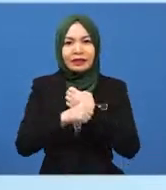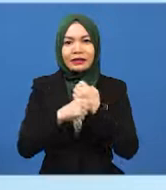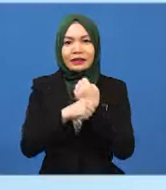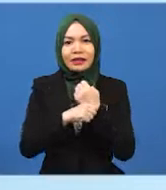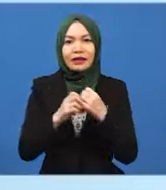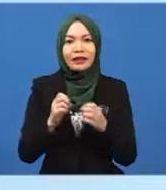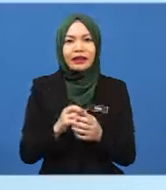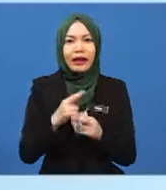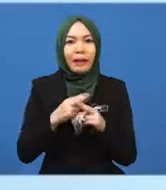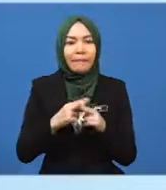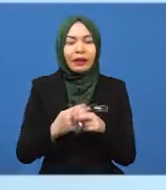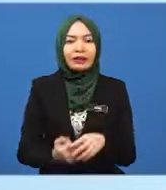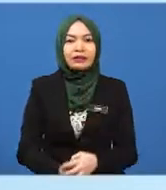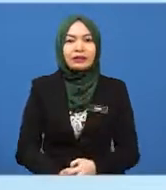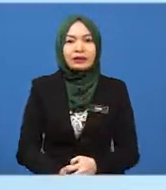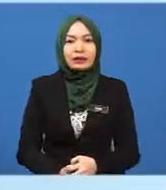Pertama,